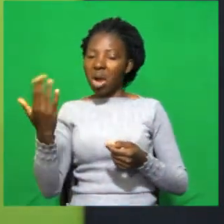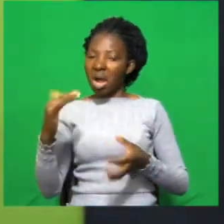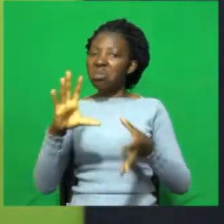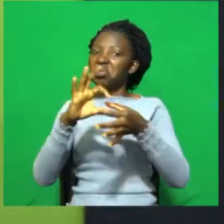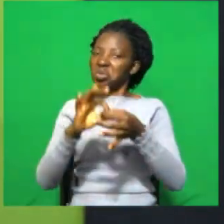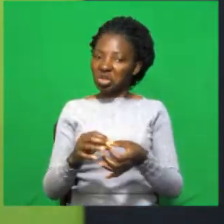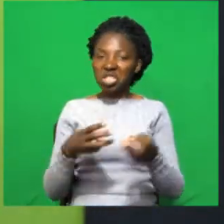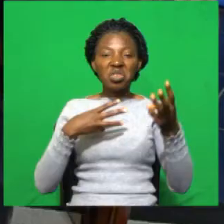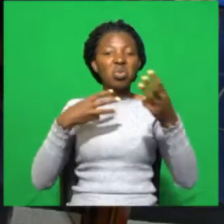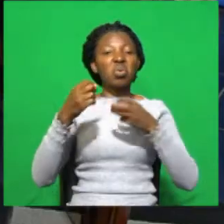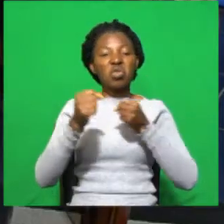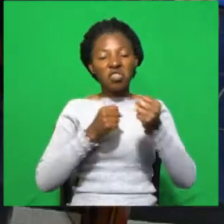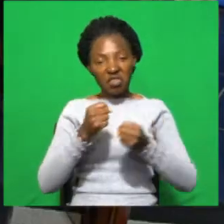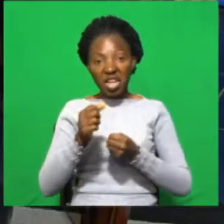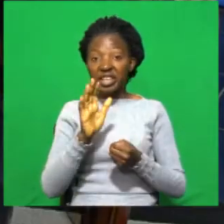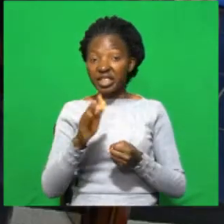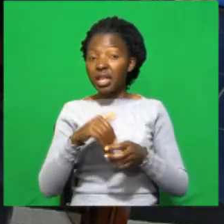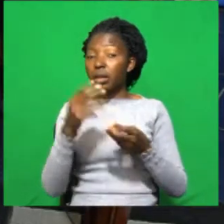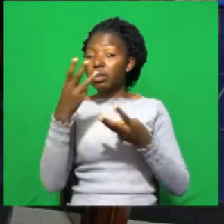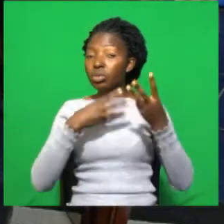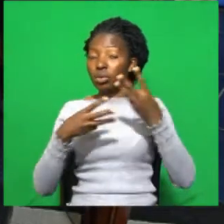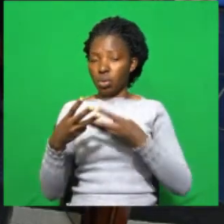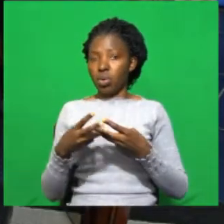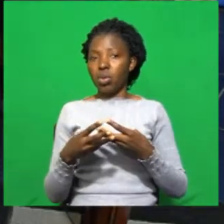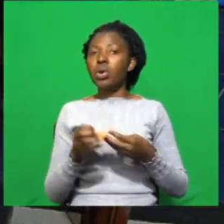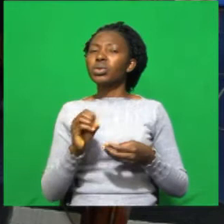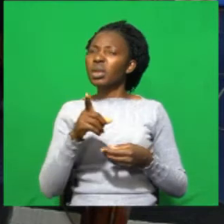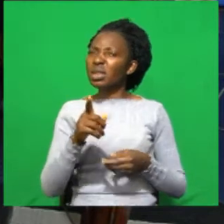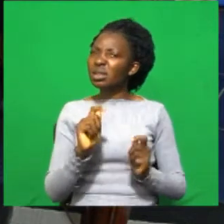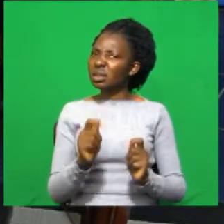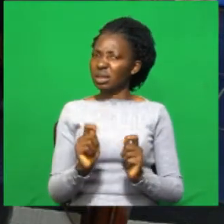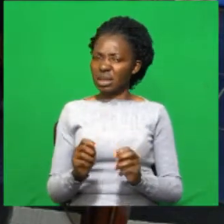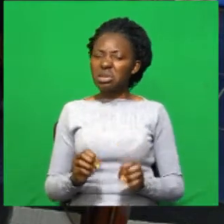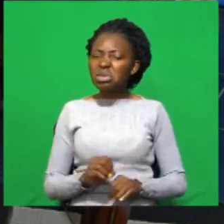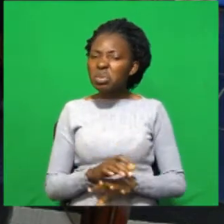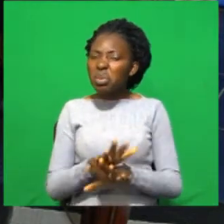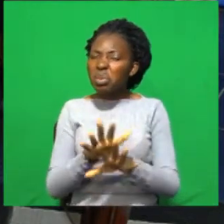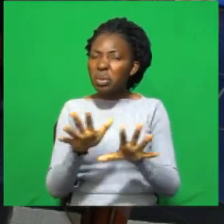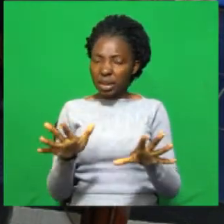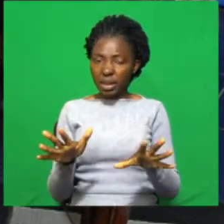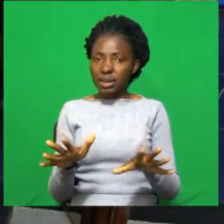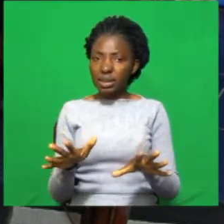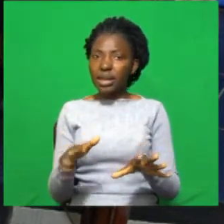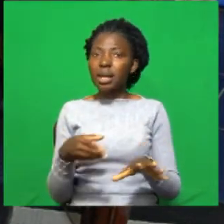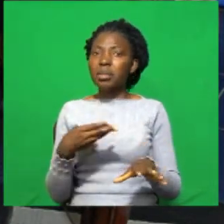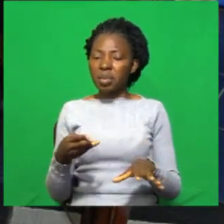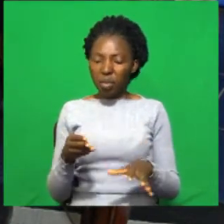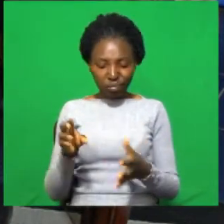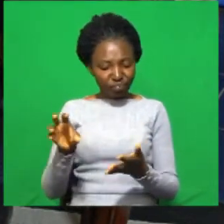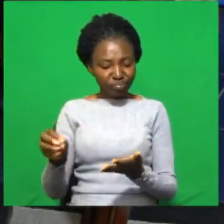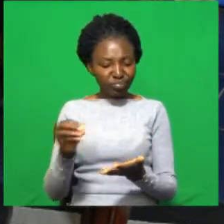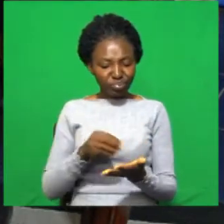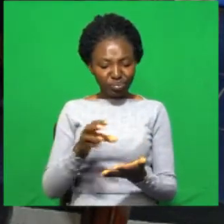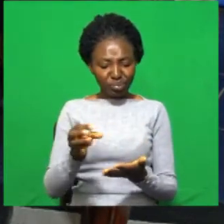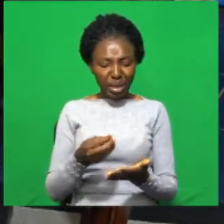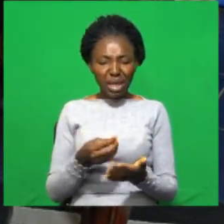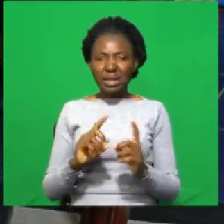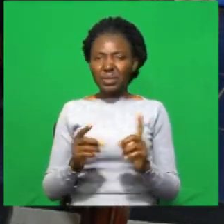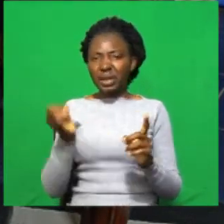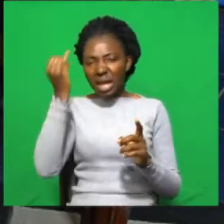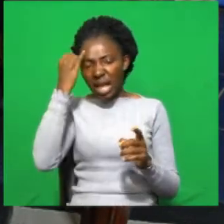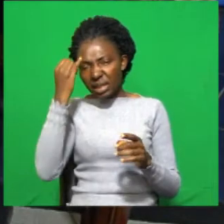kuti muone bedzi respect yandoda kuti mupeka ndeyekuti idzidziso iri kutotanga paine panokorwa mubhaibheri, because